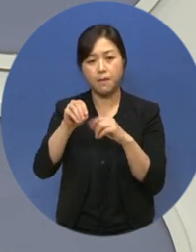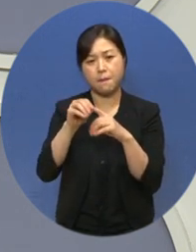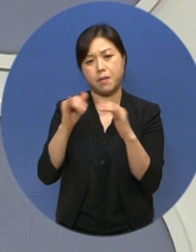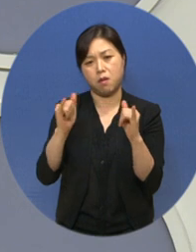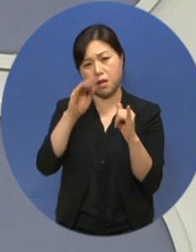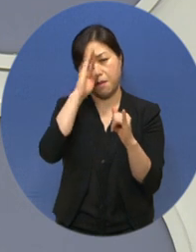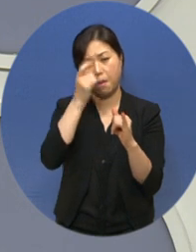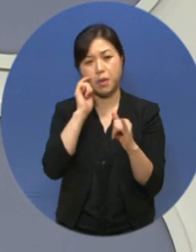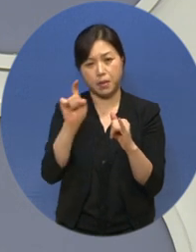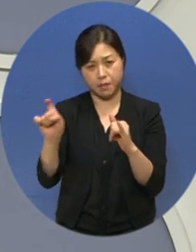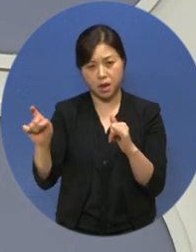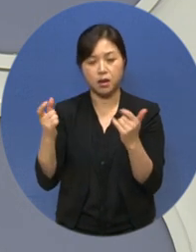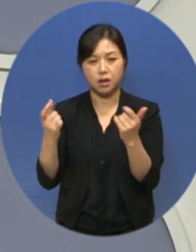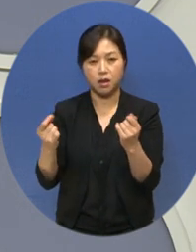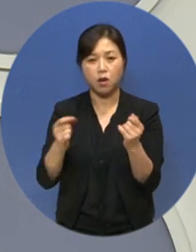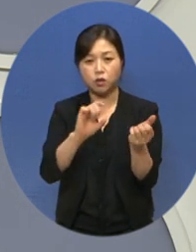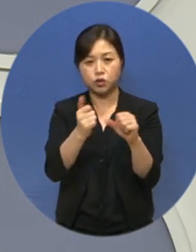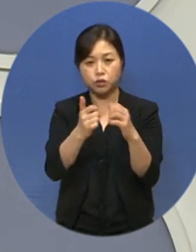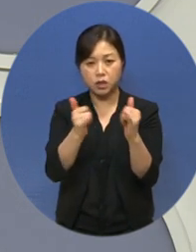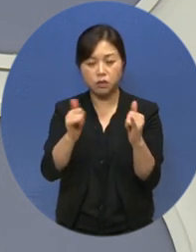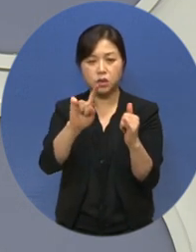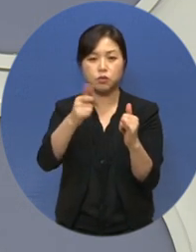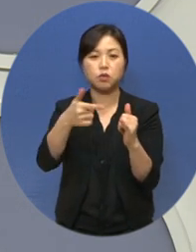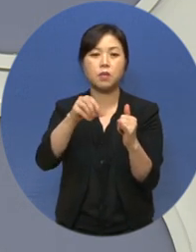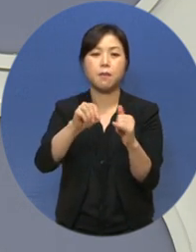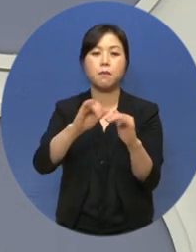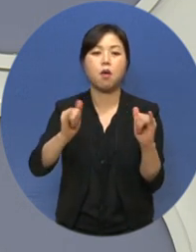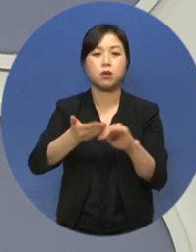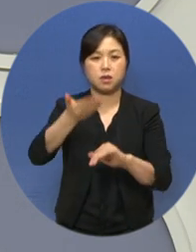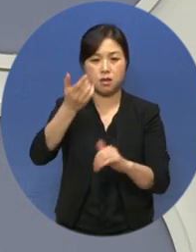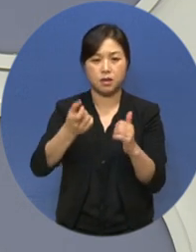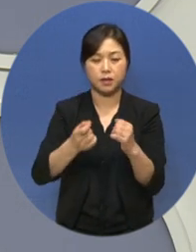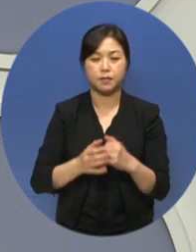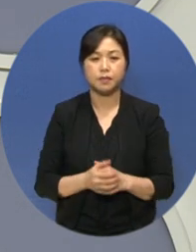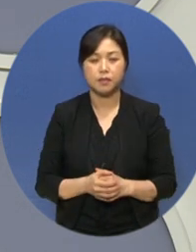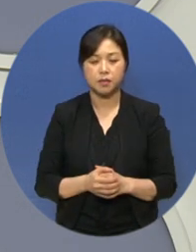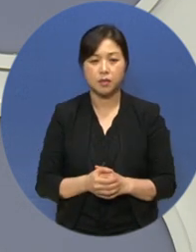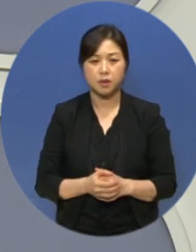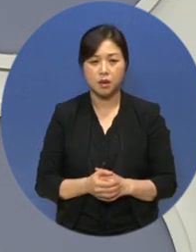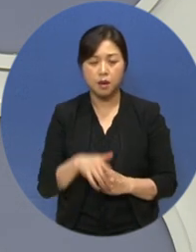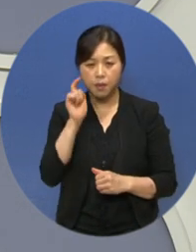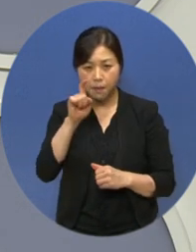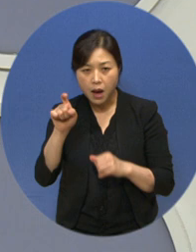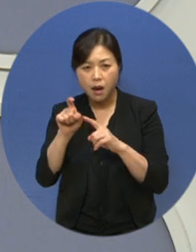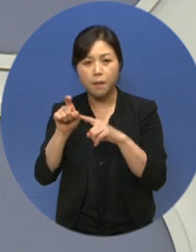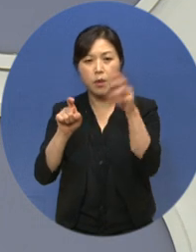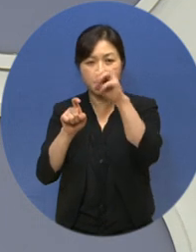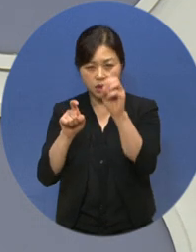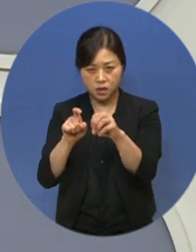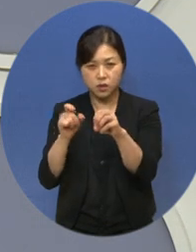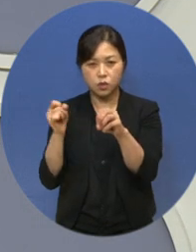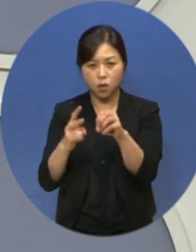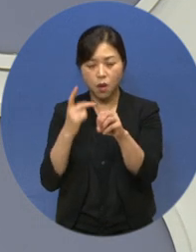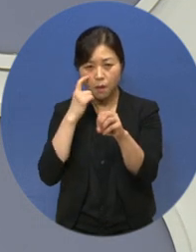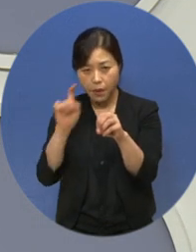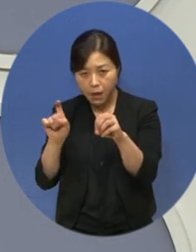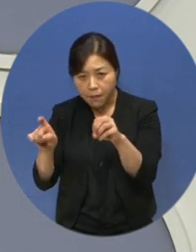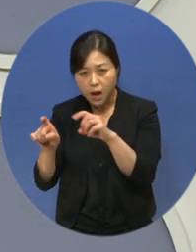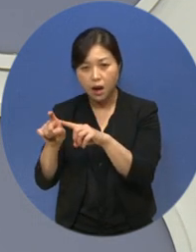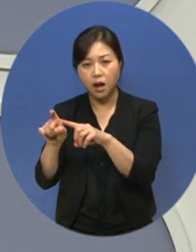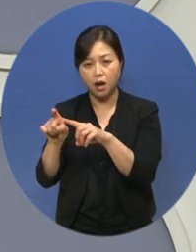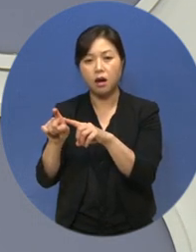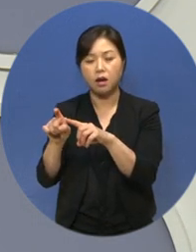사망 점에서 16년 16만 명이 넘고 요 근데 는 이 확정 자비 라든가 확정자 대비